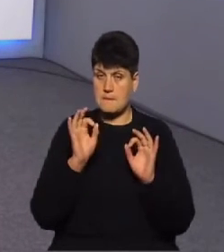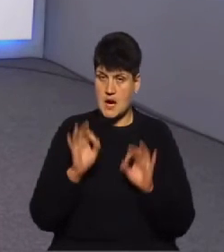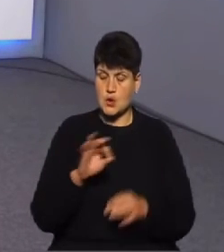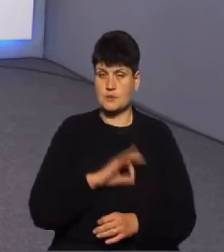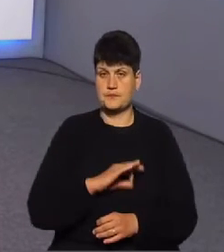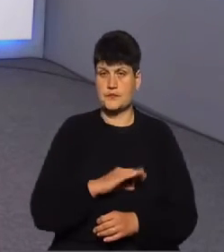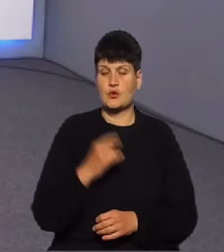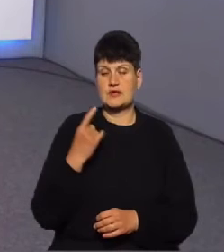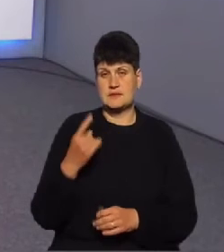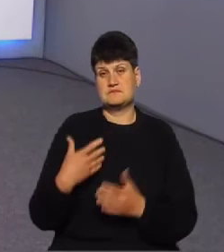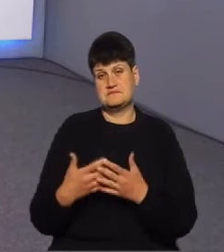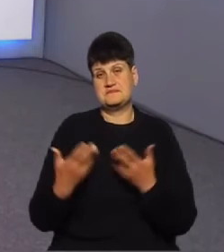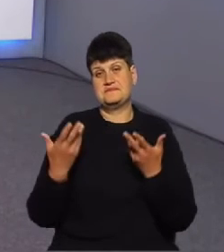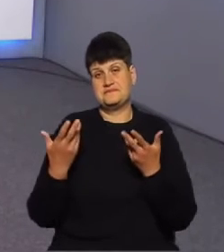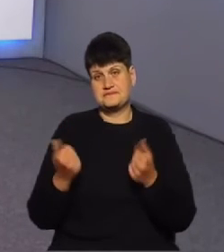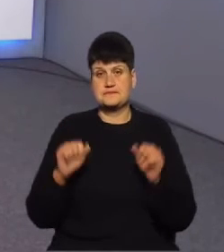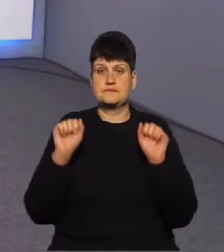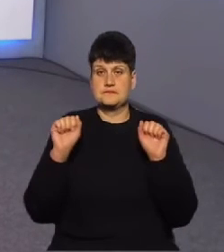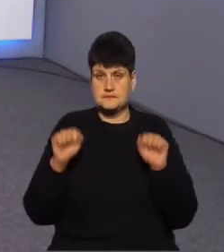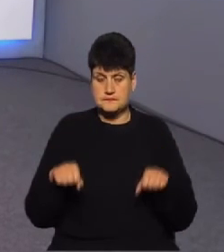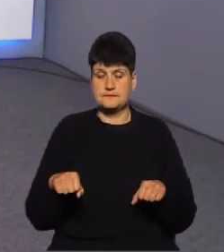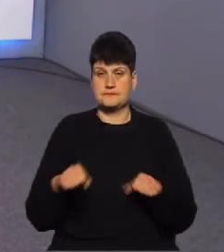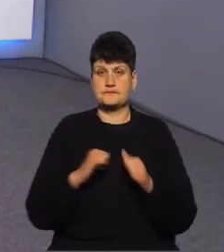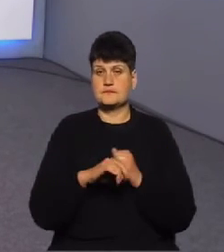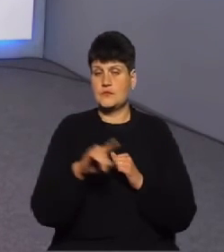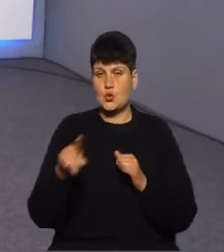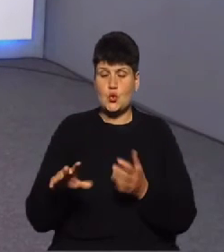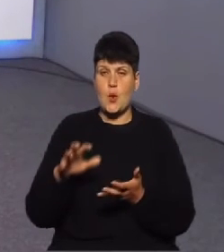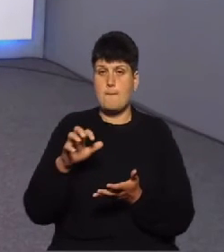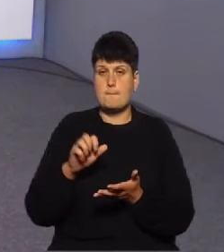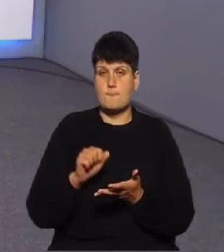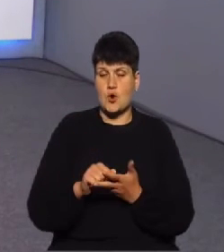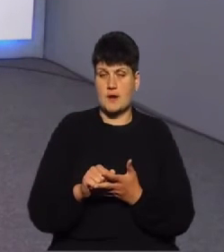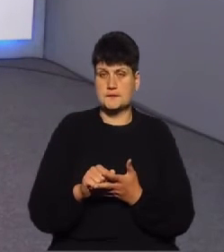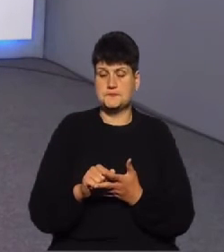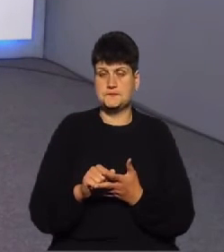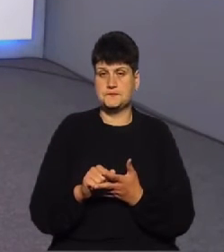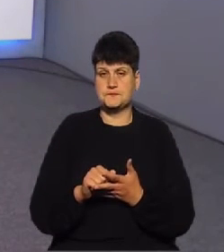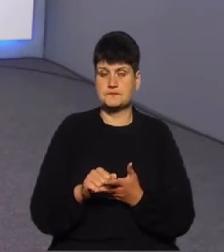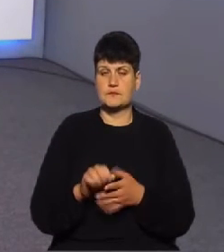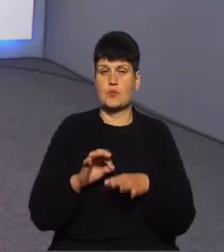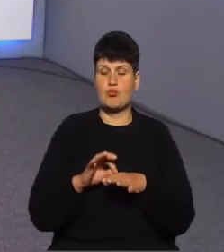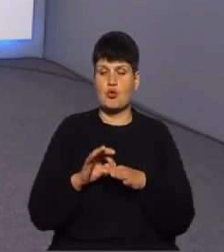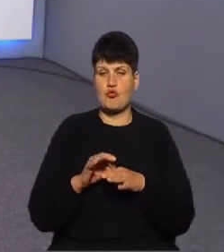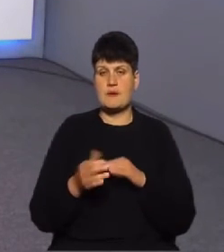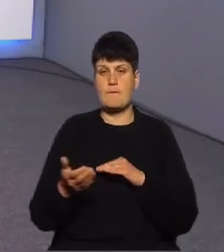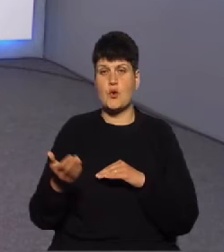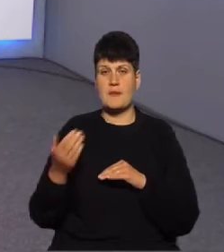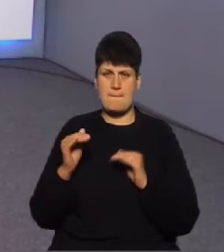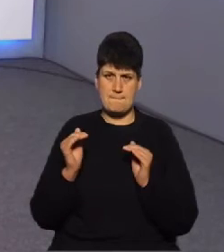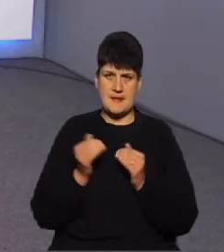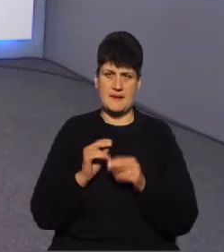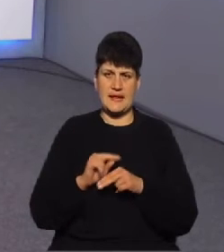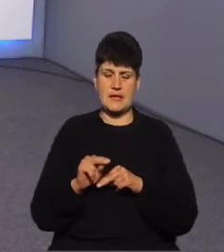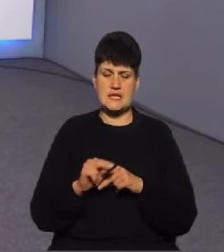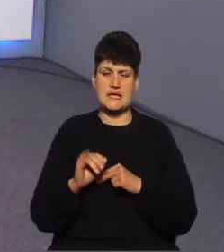так, можливо, при кожному прокаті в цивілізованих країнах, як правило, проводиться попередня якась мінімальний інструктаж.